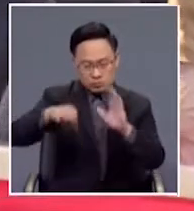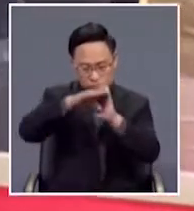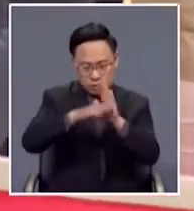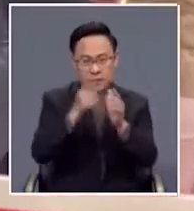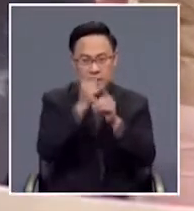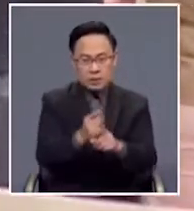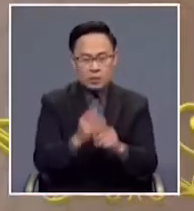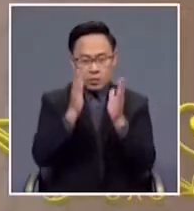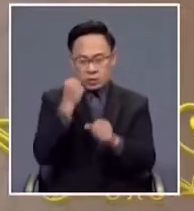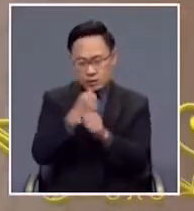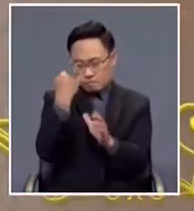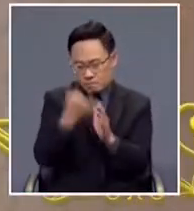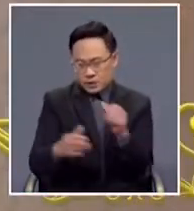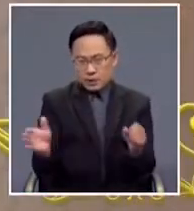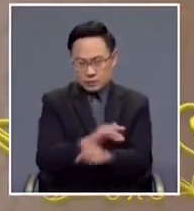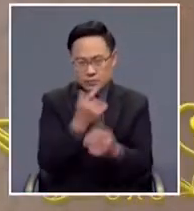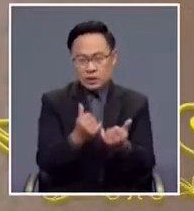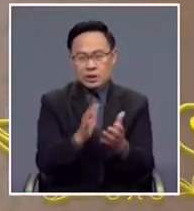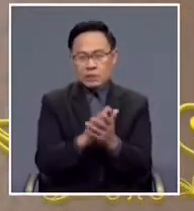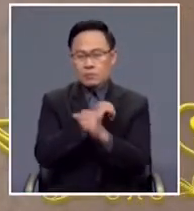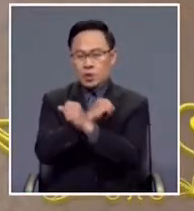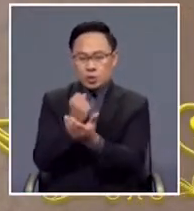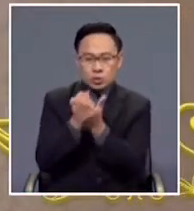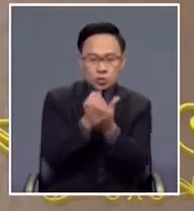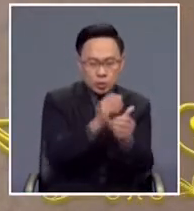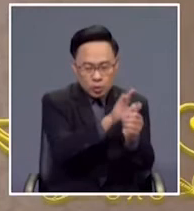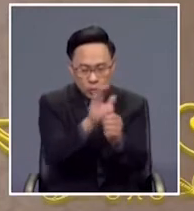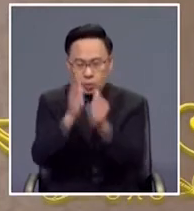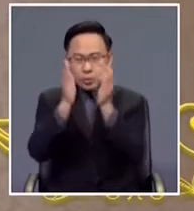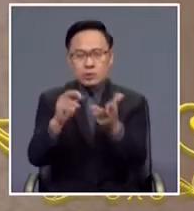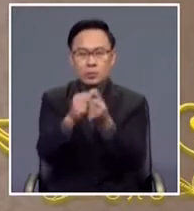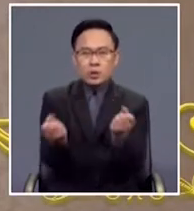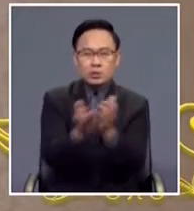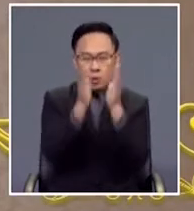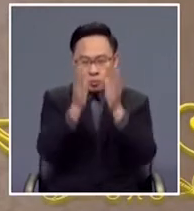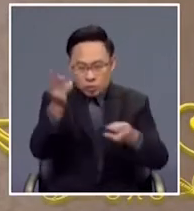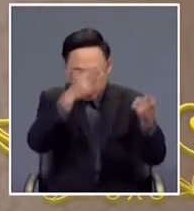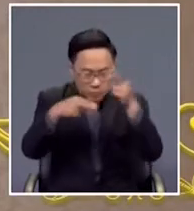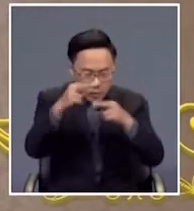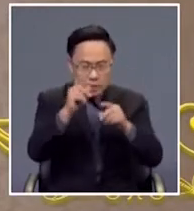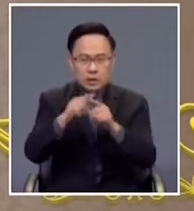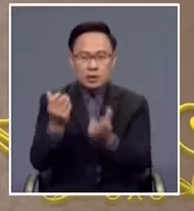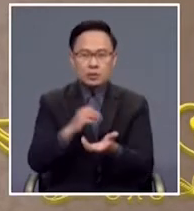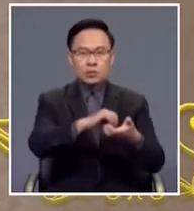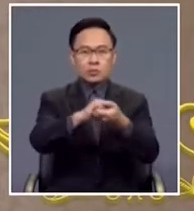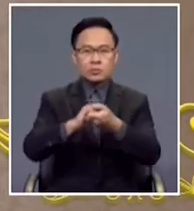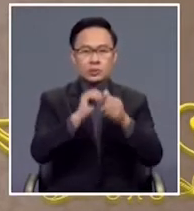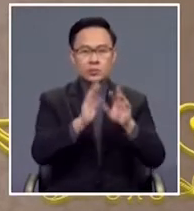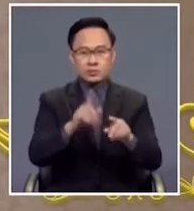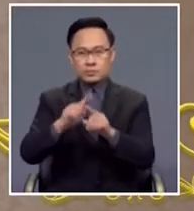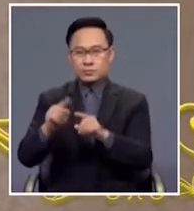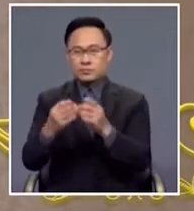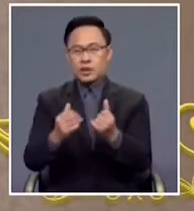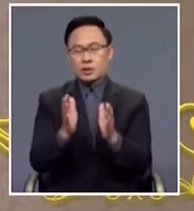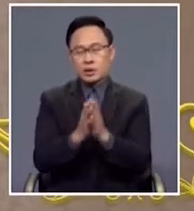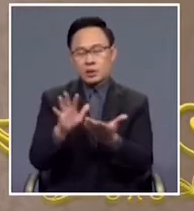ข้องอย่างเด็ดขาดการป้องกันผู้ที่อาจตกเป็นเหยื่อคุ้มครองเหยื่อและพยานและการสร้างความร่วมมือกับทุกภาคส่วนทั้ง